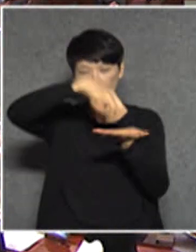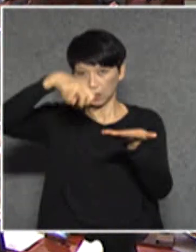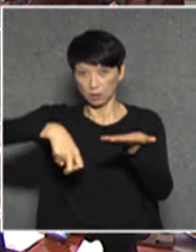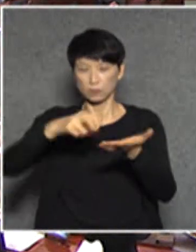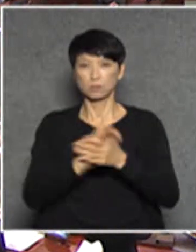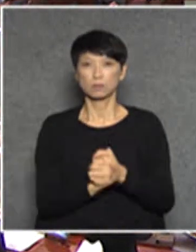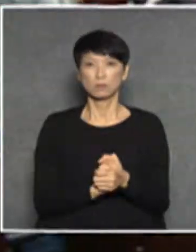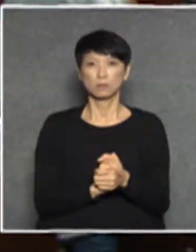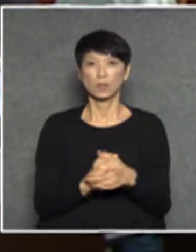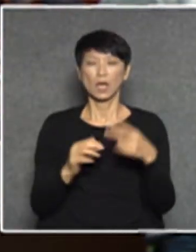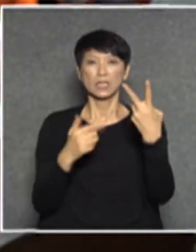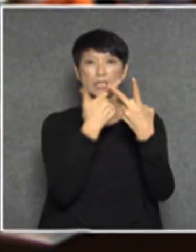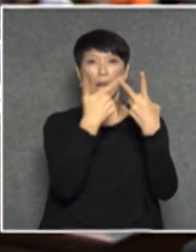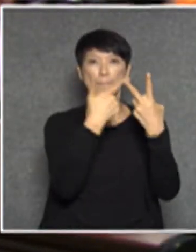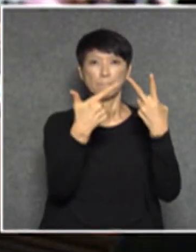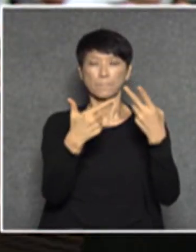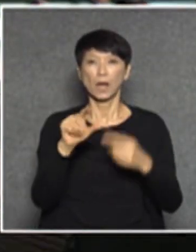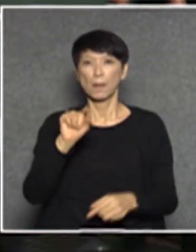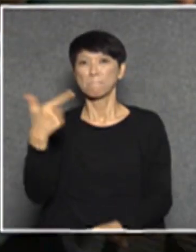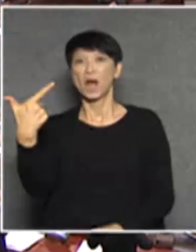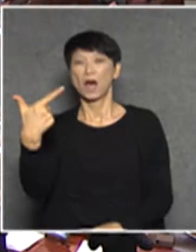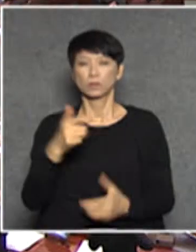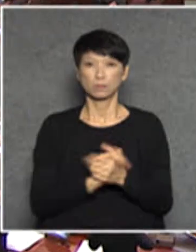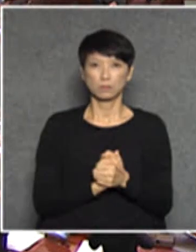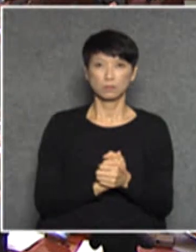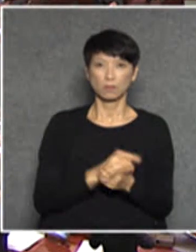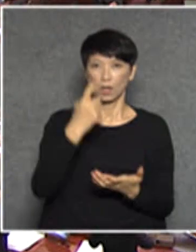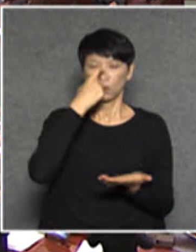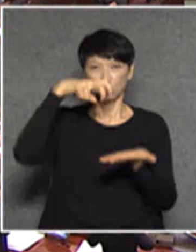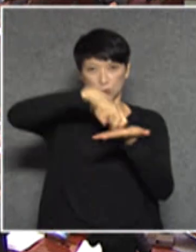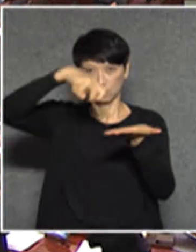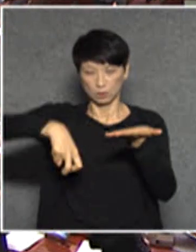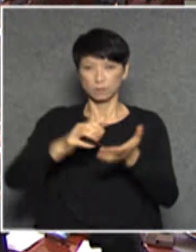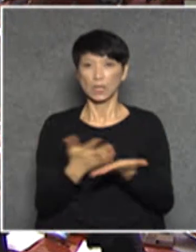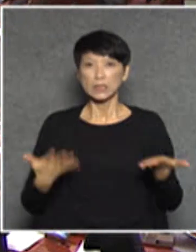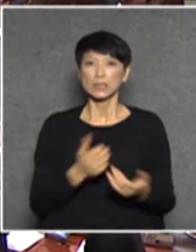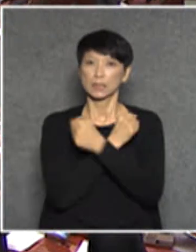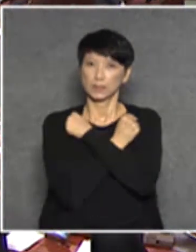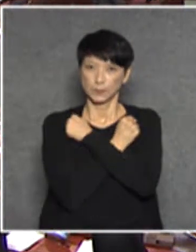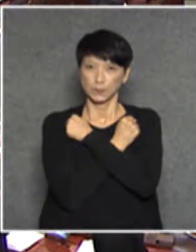現在休會。